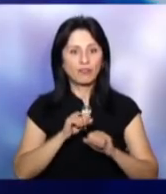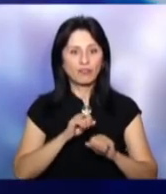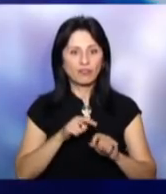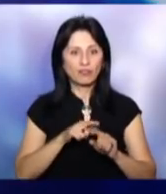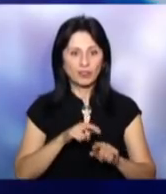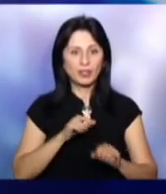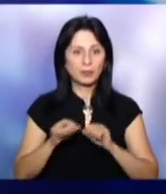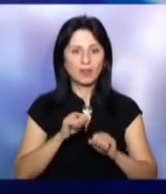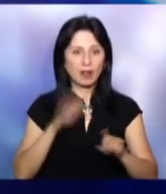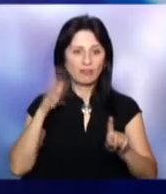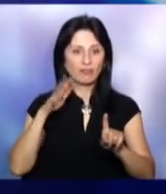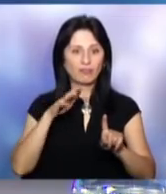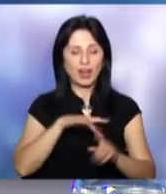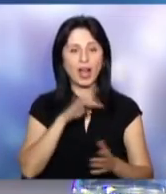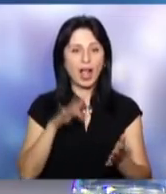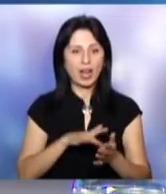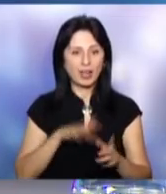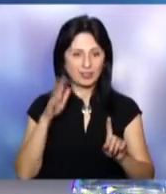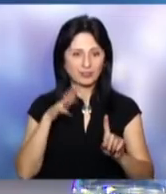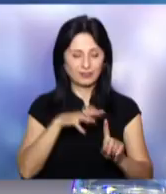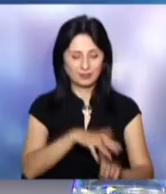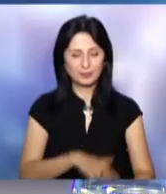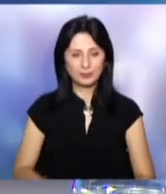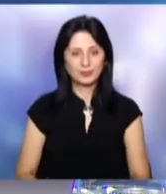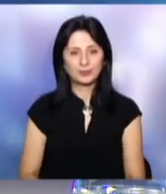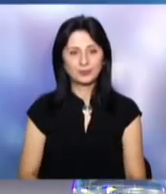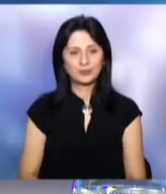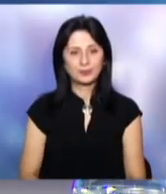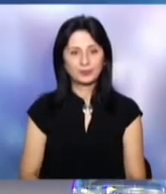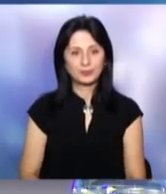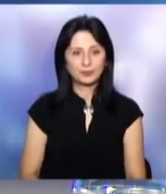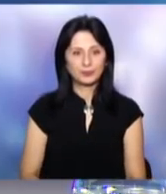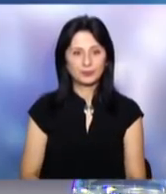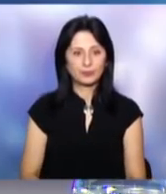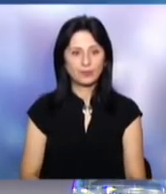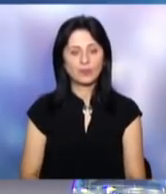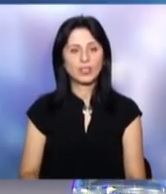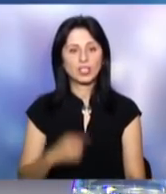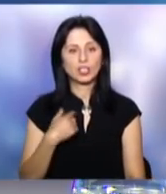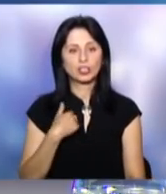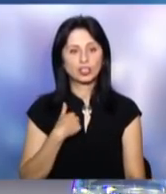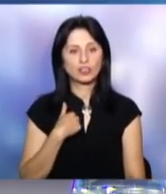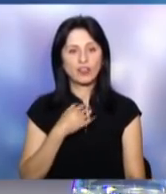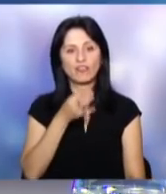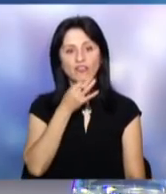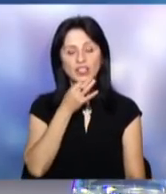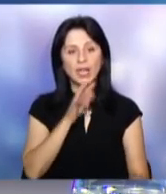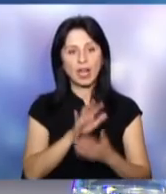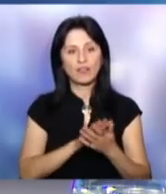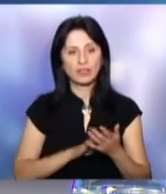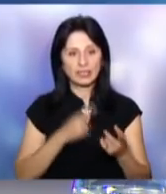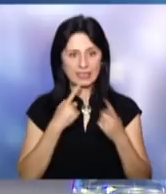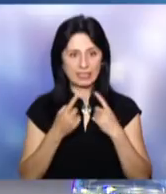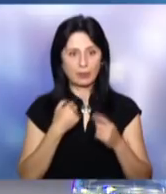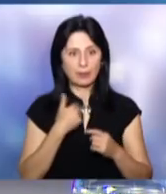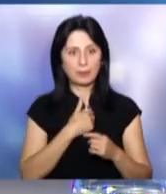თანდათან მთელი ქალაქი. და ამის მთელი ქვეყანა. დიახ, ხდება მარათონელი. თუმცა ჩვენ ვიდრე გავაგრძელებთ